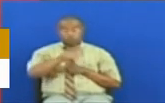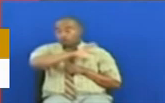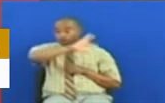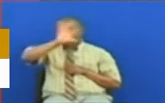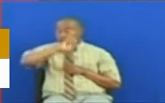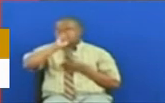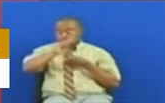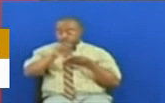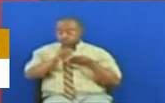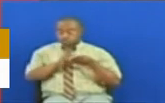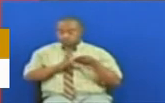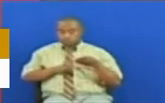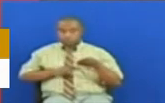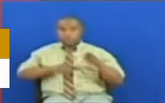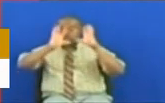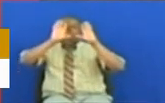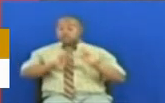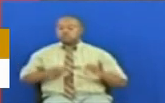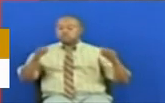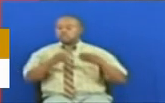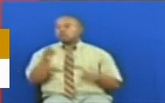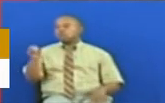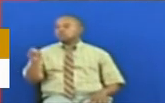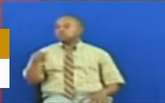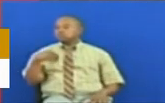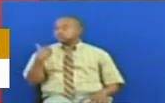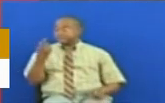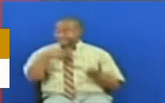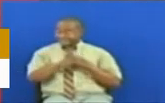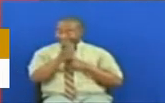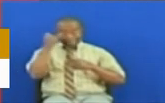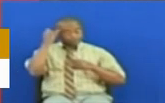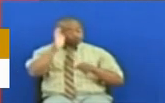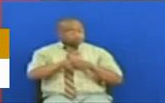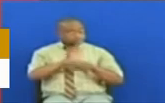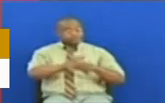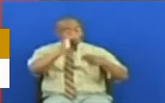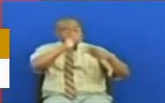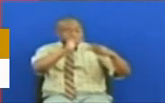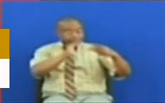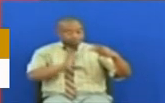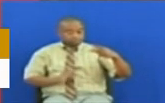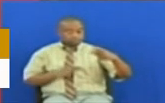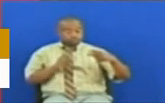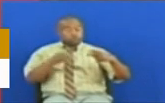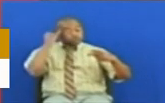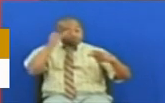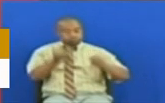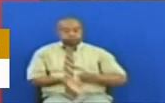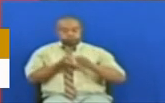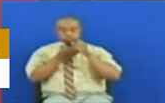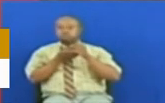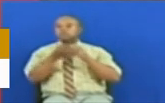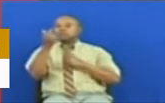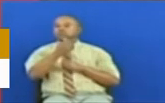taarifa ya ile kamati, imesheheni ushauri mwingi sana ambao unaweza ukaisaidia nchi yetu kunufaika na